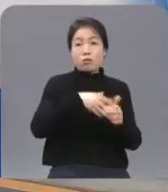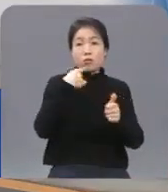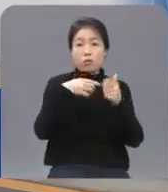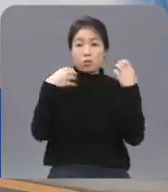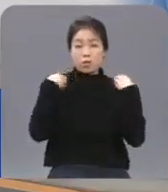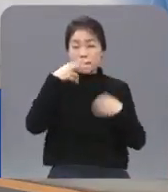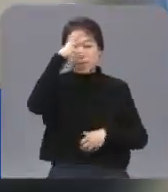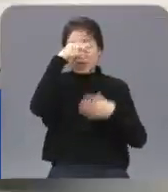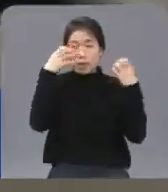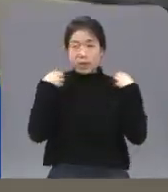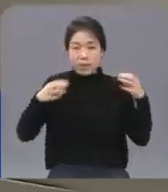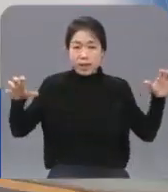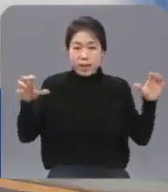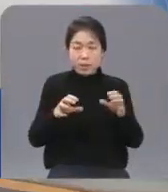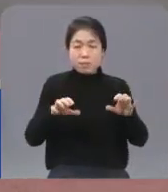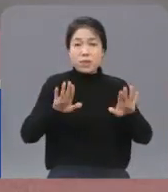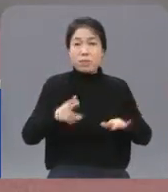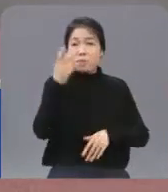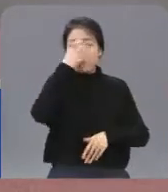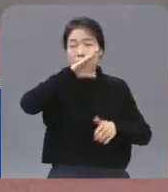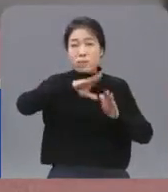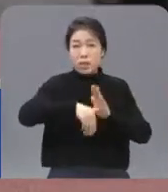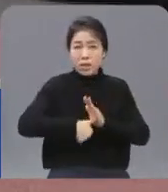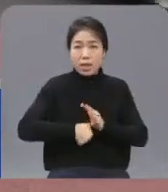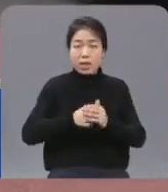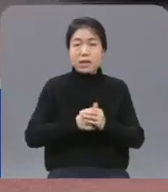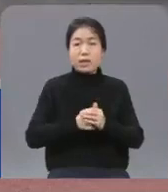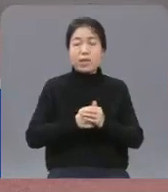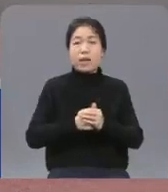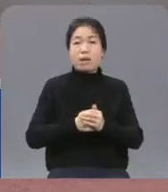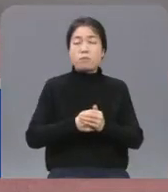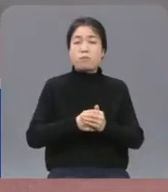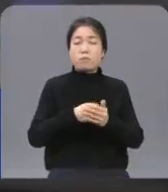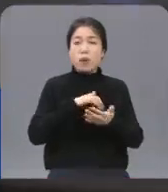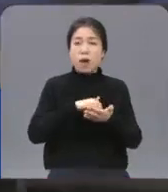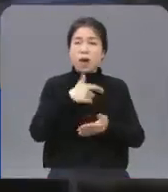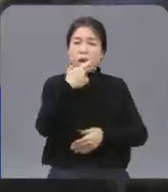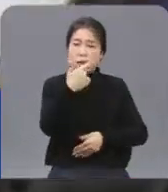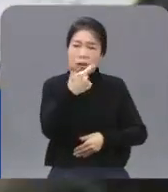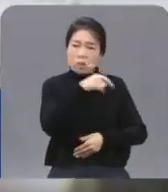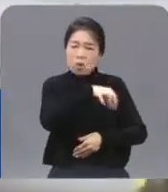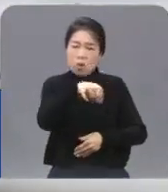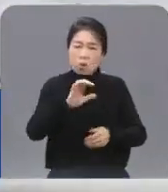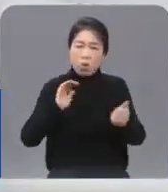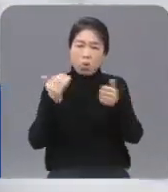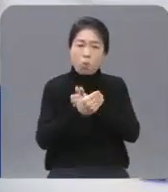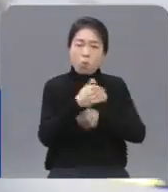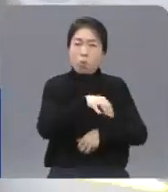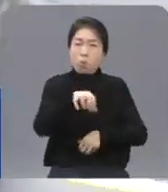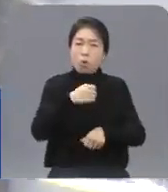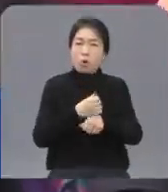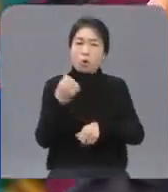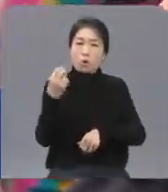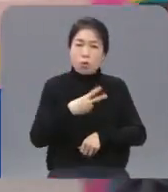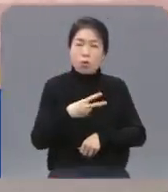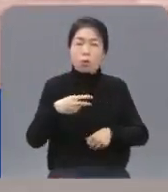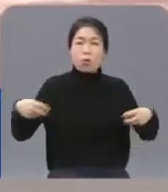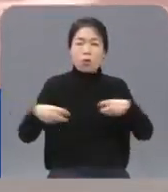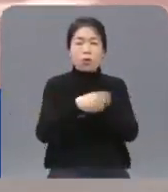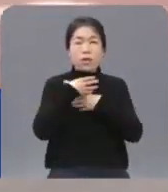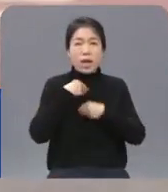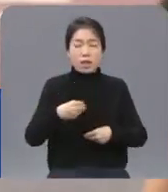교육청 경찰청 등이 함께하는 이번 점검은 백신 6개의 초등학교 주변 보호구역을 중심으로 교통안전과